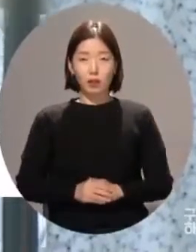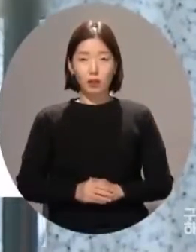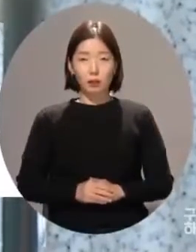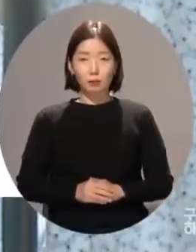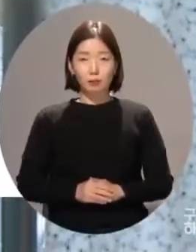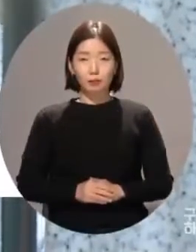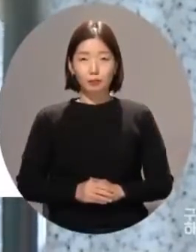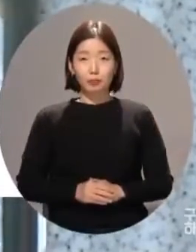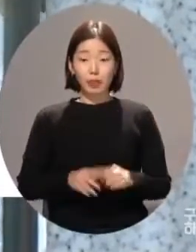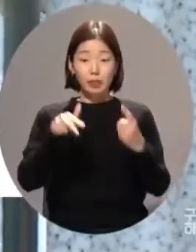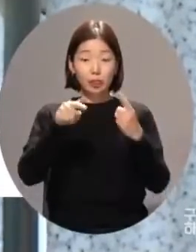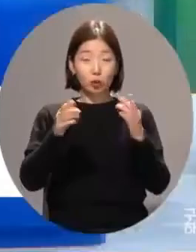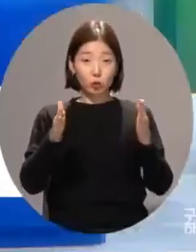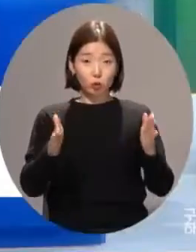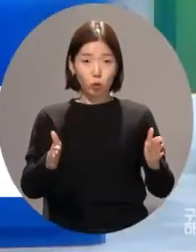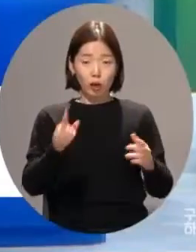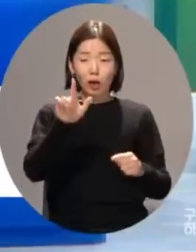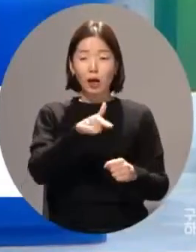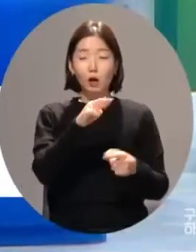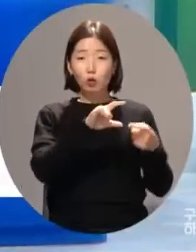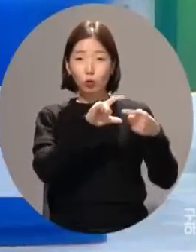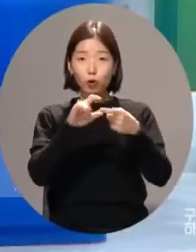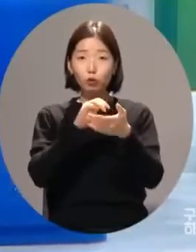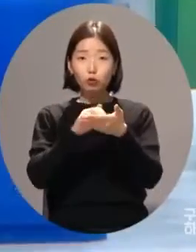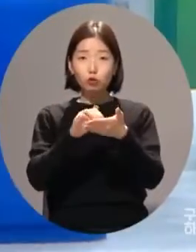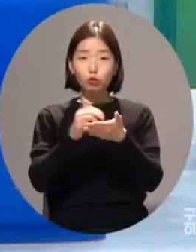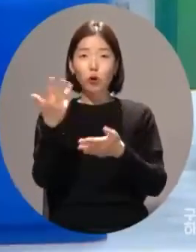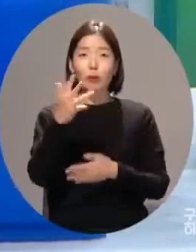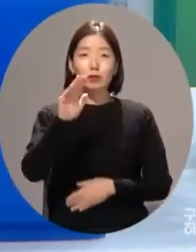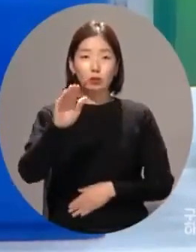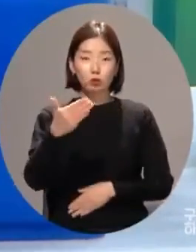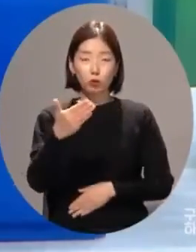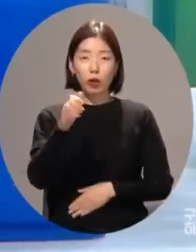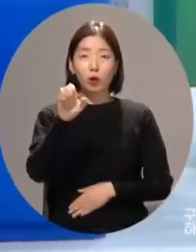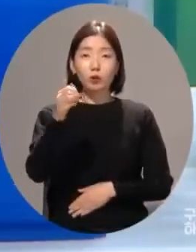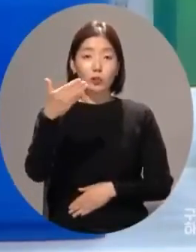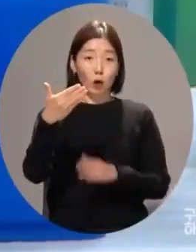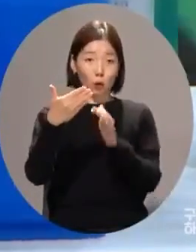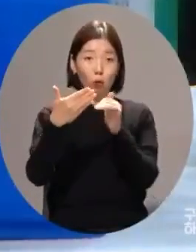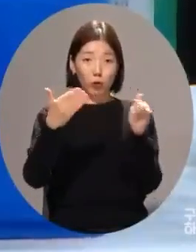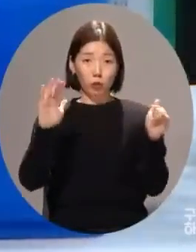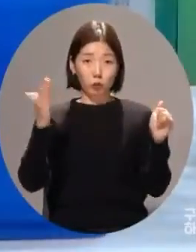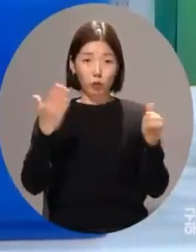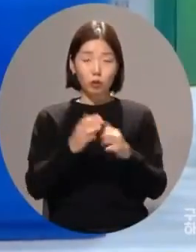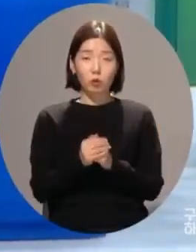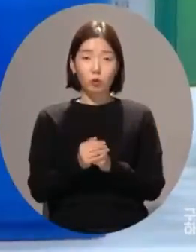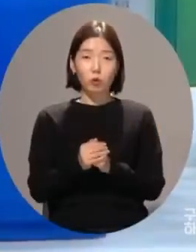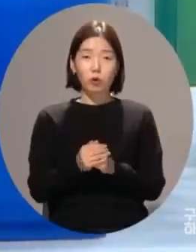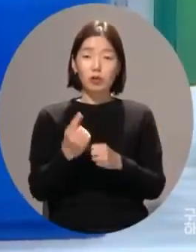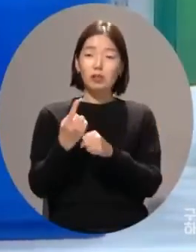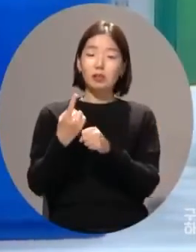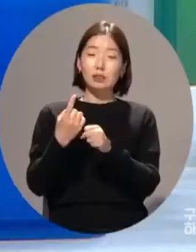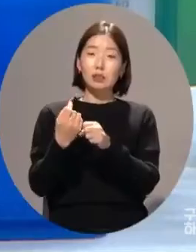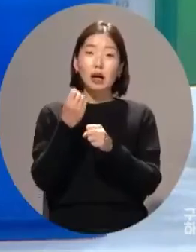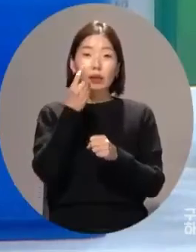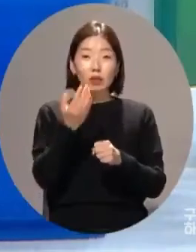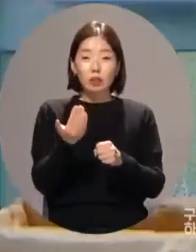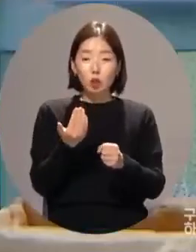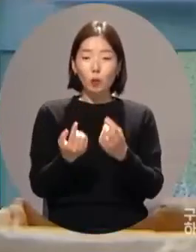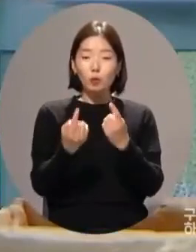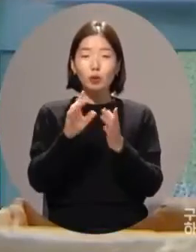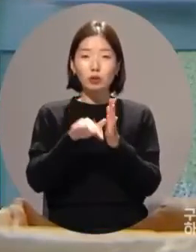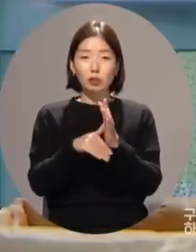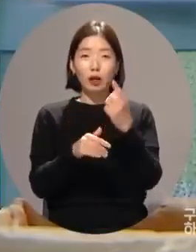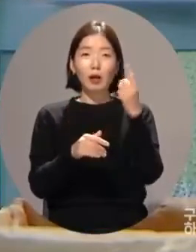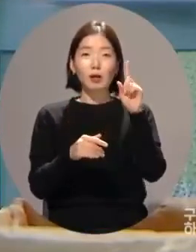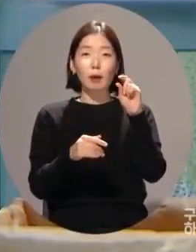이에 따라서 최근 일축한 돈의 1일 평균 확진 자수가 8900 59명 으로 지난달 13일 이후 처음으로 만명이